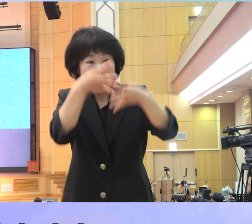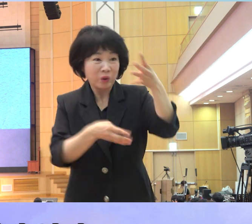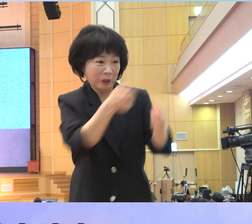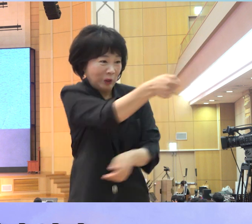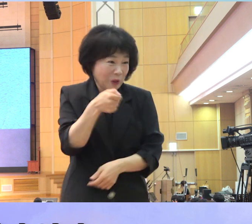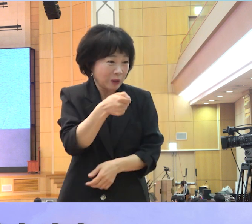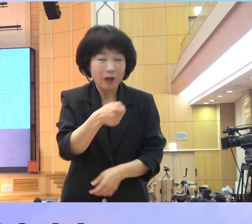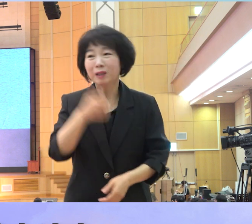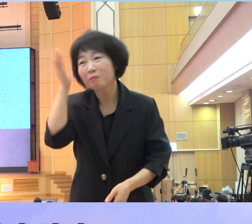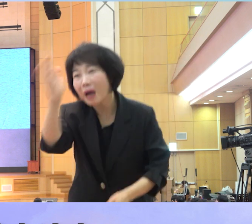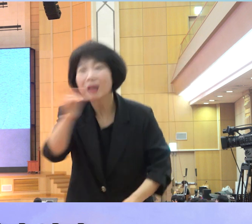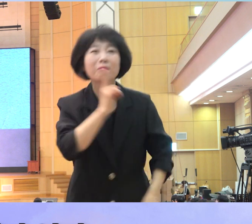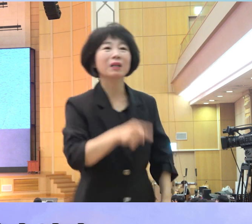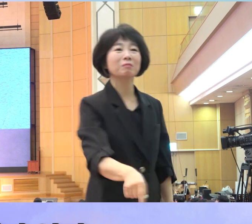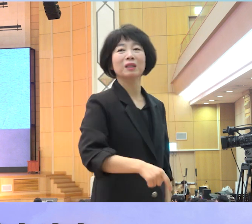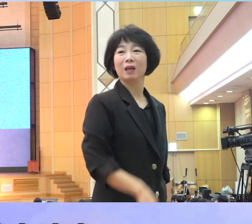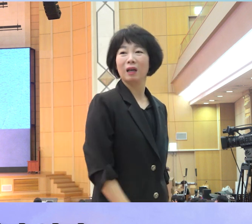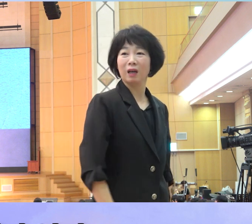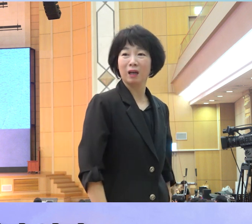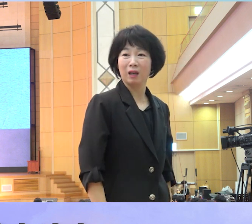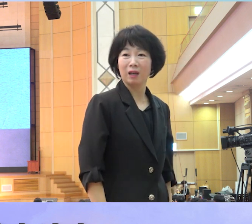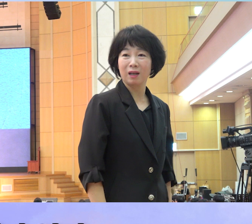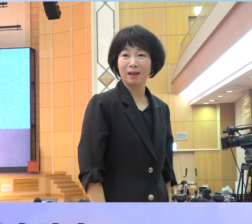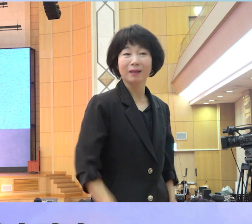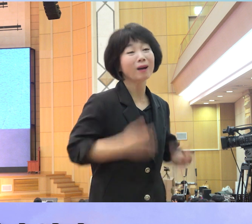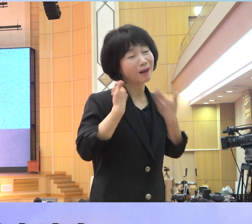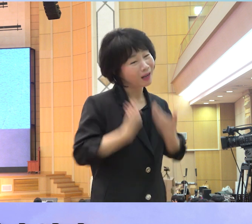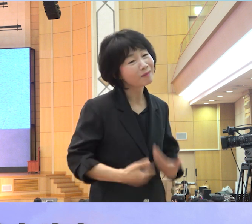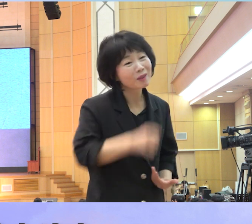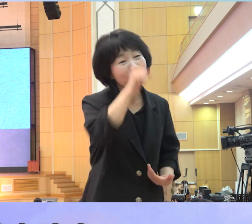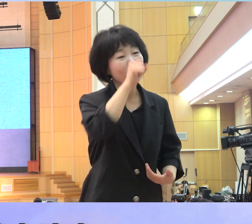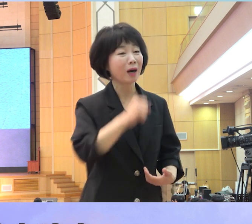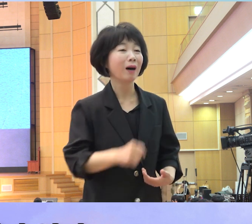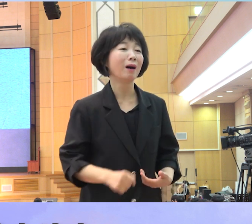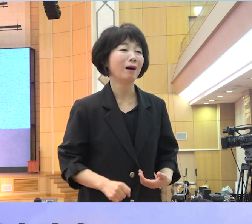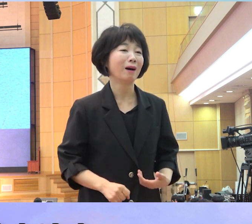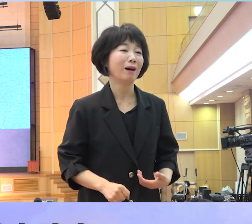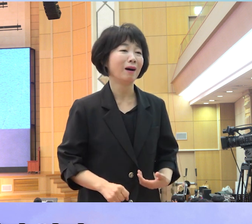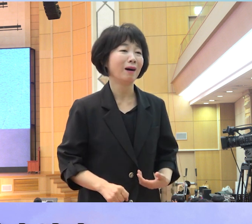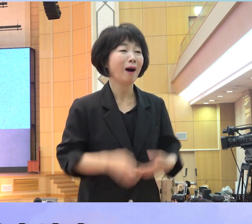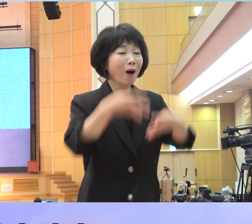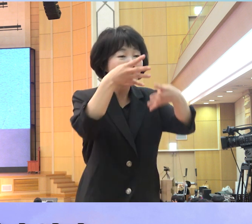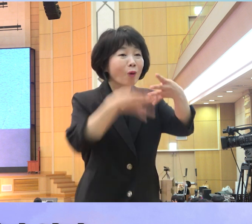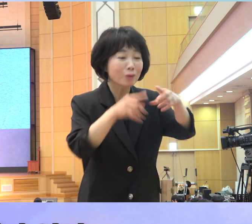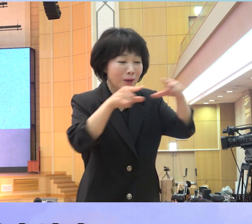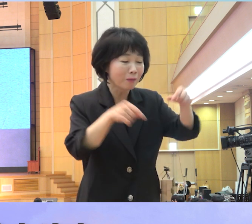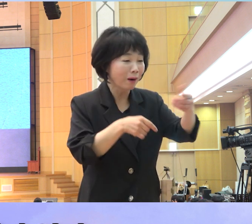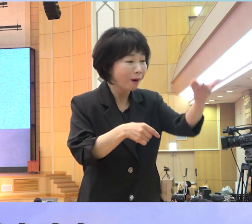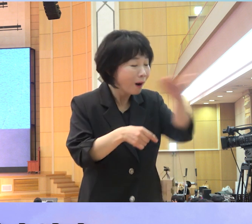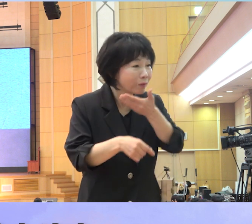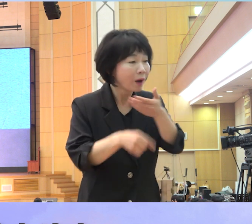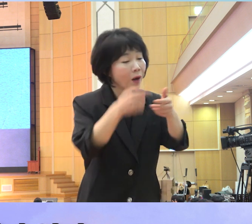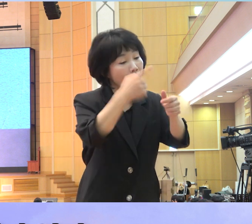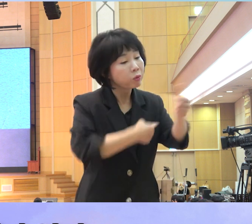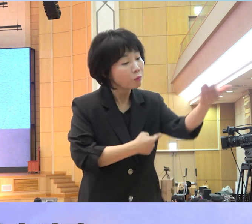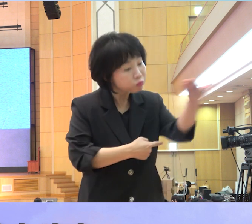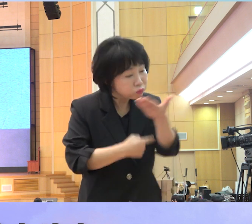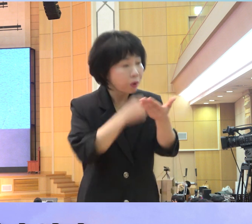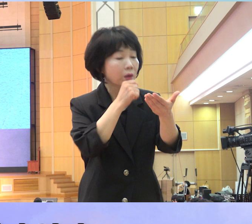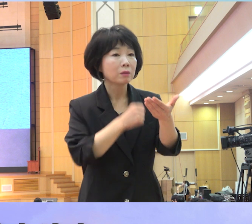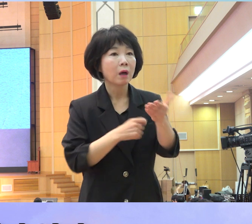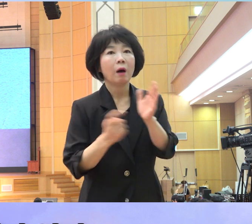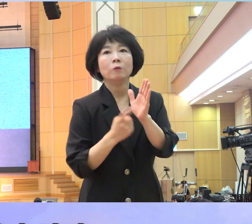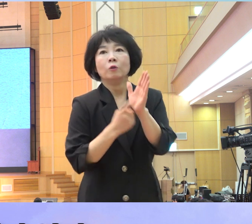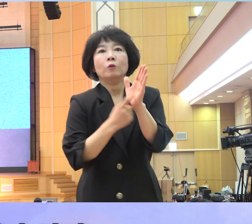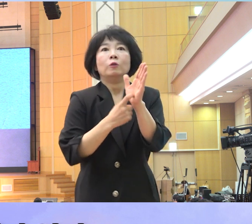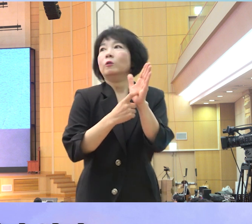뜯는 게 있어요. 요즘엔 이렇게 잘 절삭돼서 나오지만 옛날에는 뜯는 거, 그거 일정하게 뜯긴 거 보셨습니까? 빨리 주고 싶어서